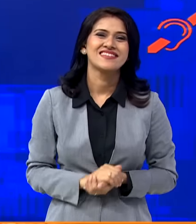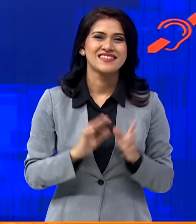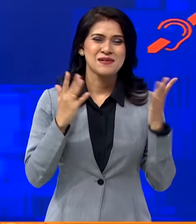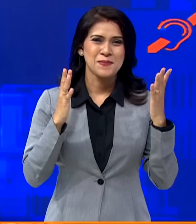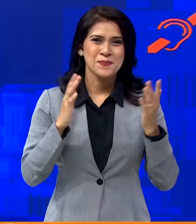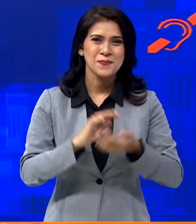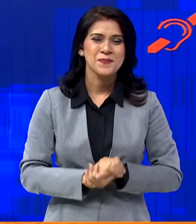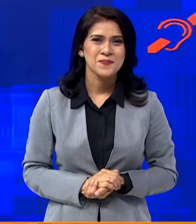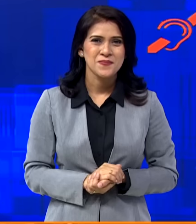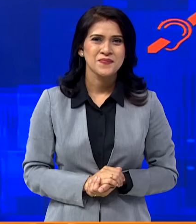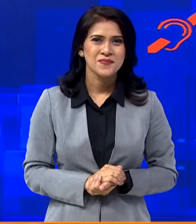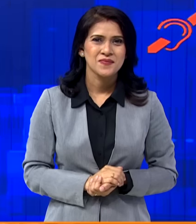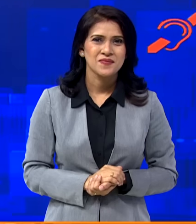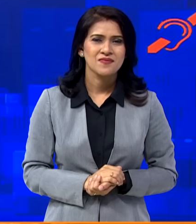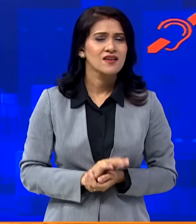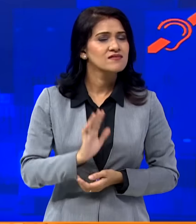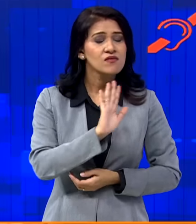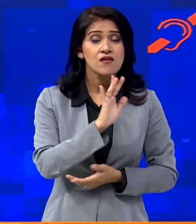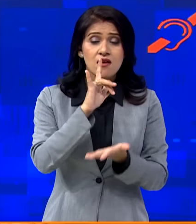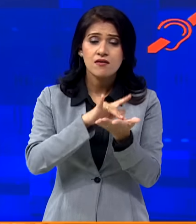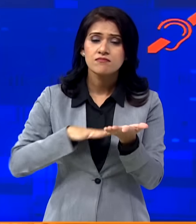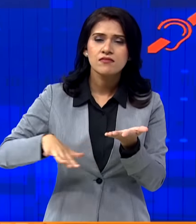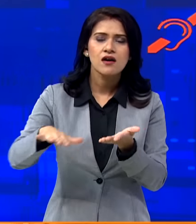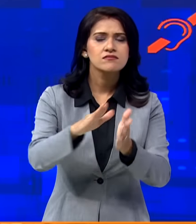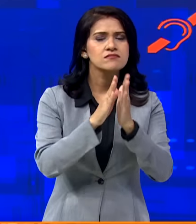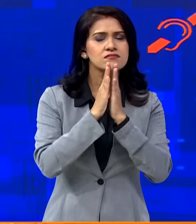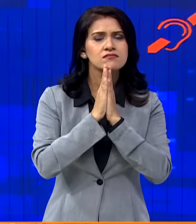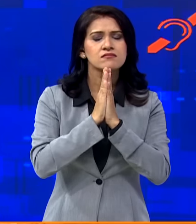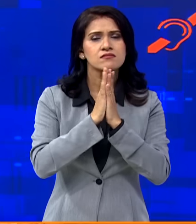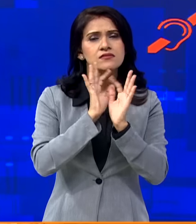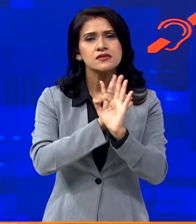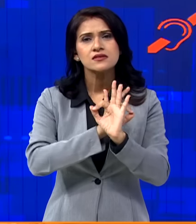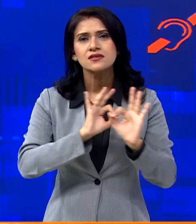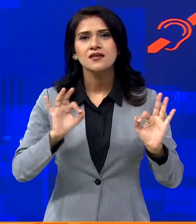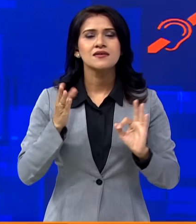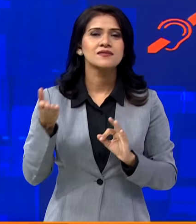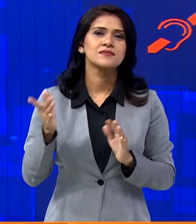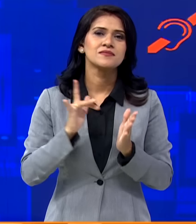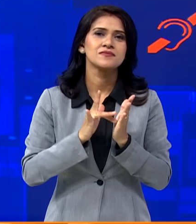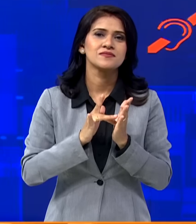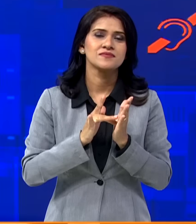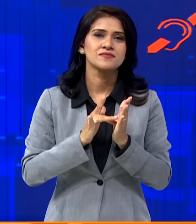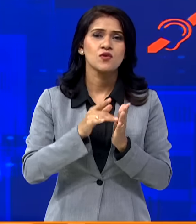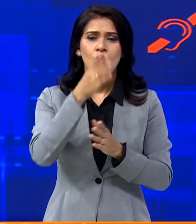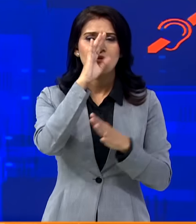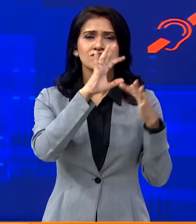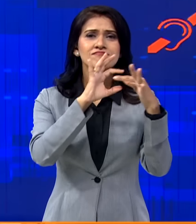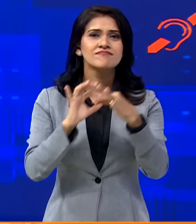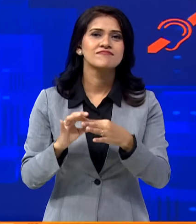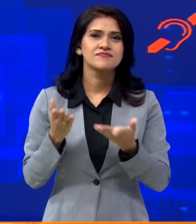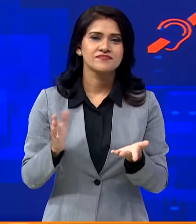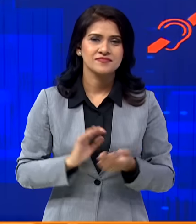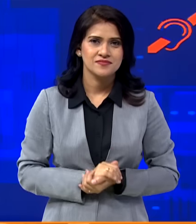हैं वोह बड़ा पावन स्थान है बड़ा पवित्र स्थल है हमारे पुराणों में लिखा